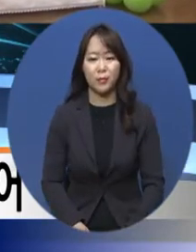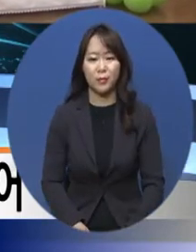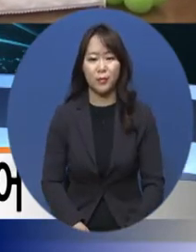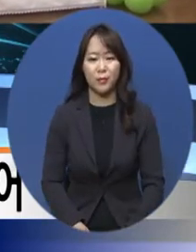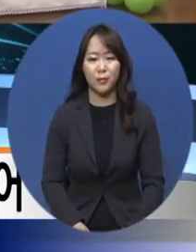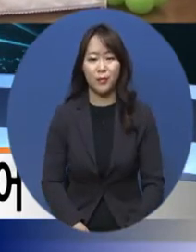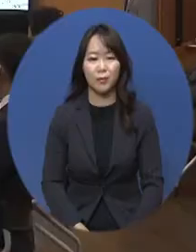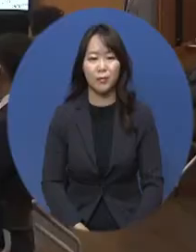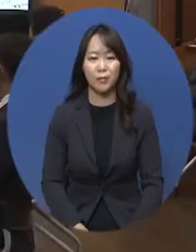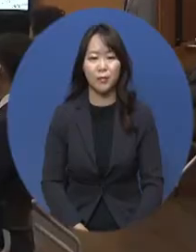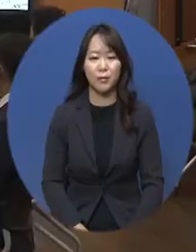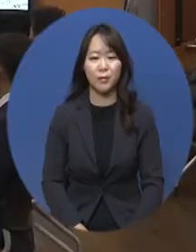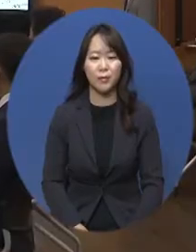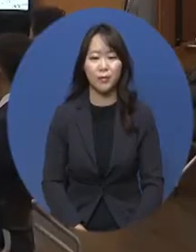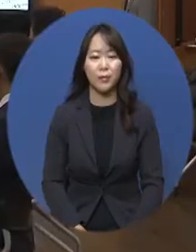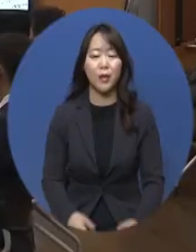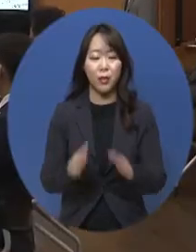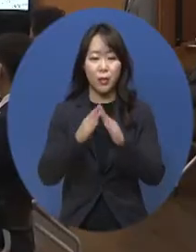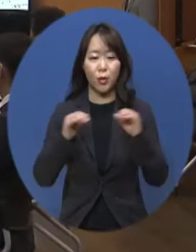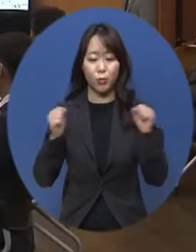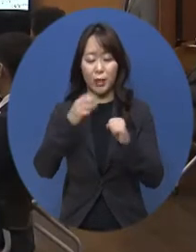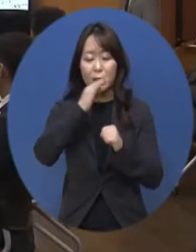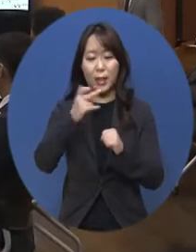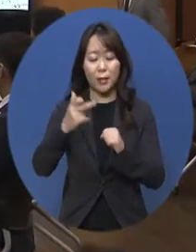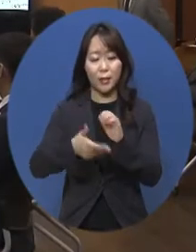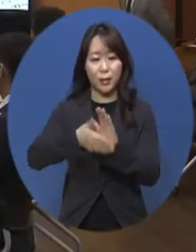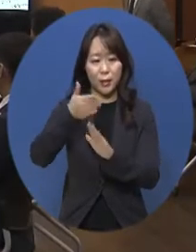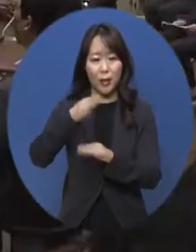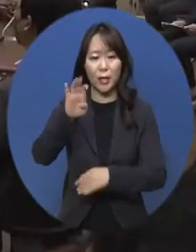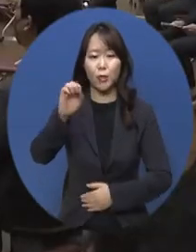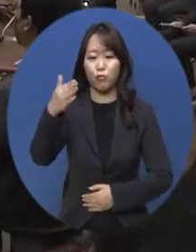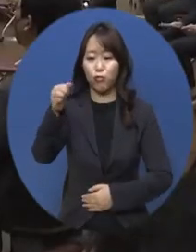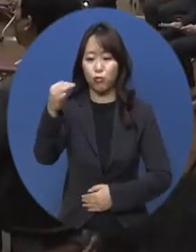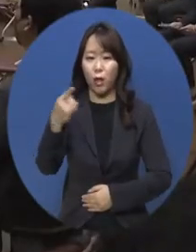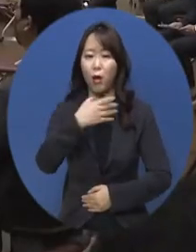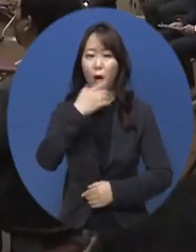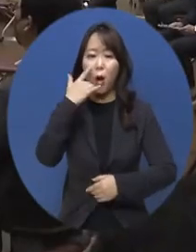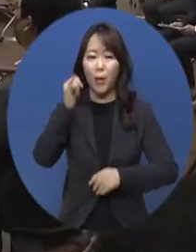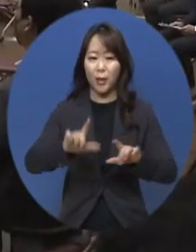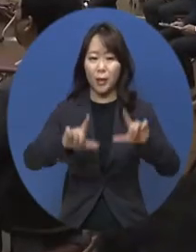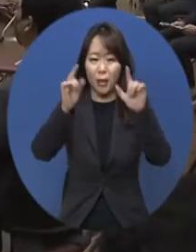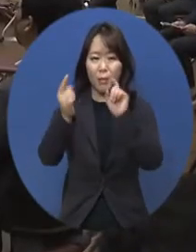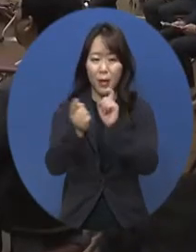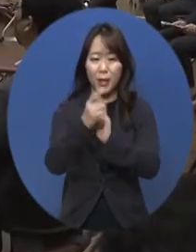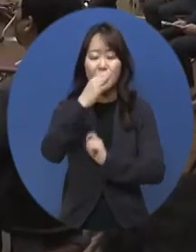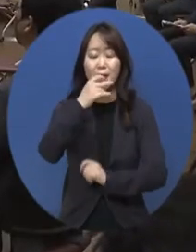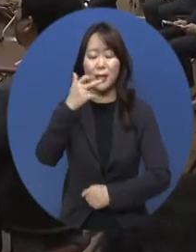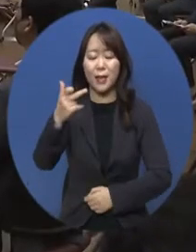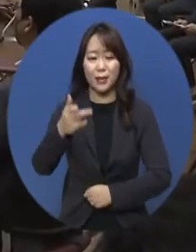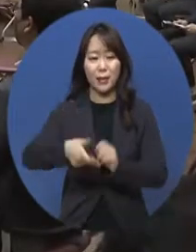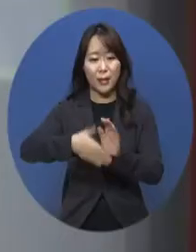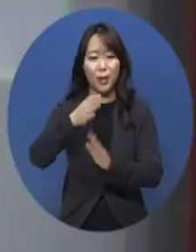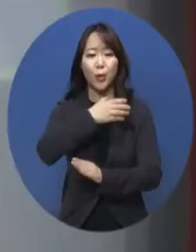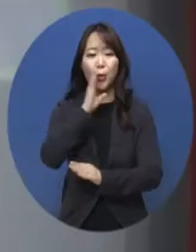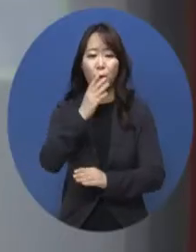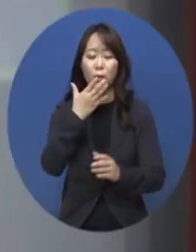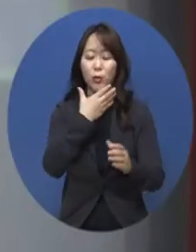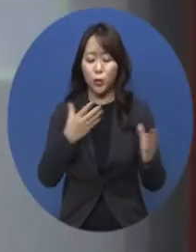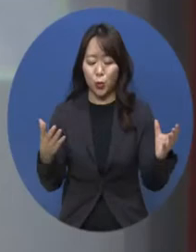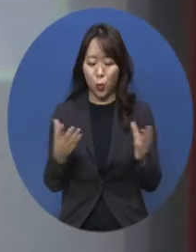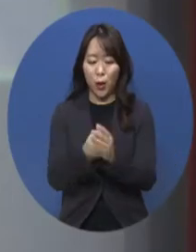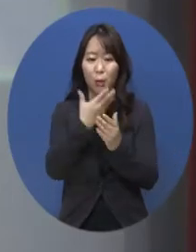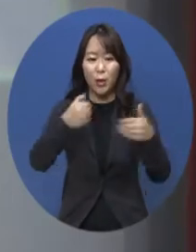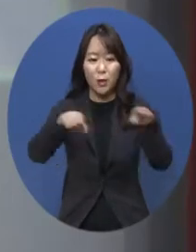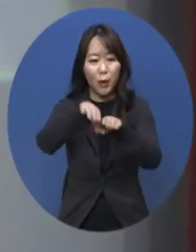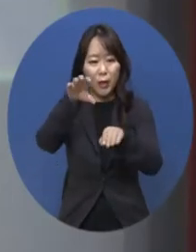입니다 전북 익산 씨가 제 49 의 어버이날을 맞아 익산시 노인종합복지관 에서 정원 율